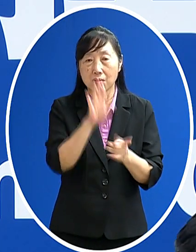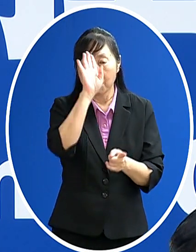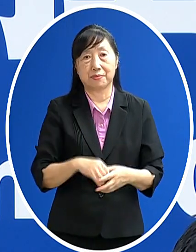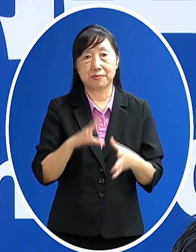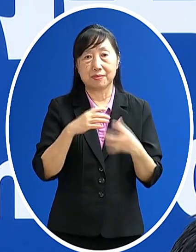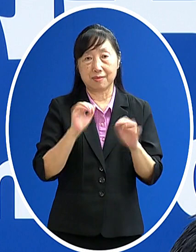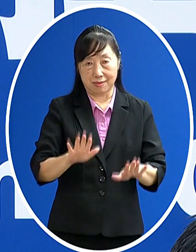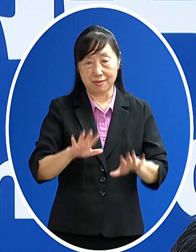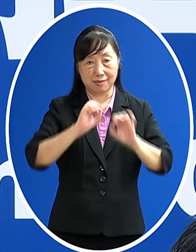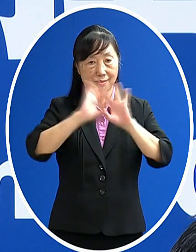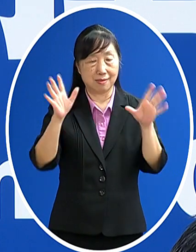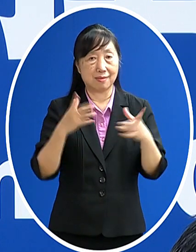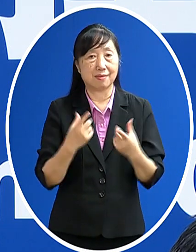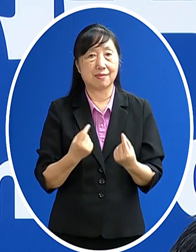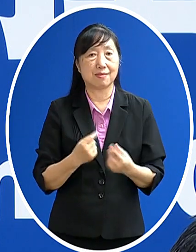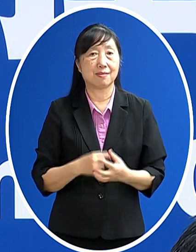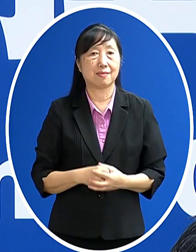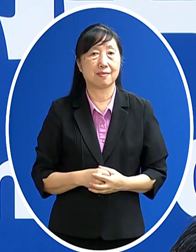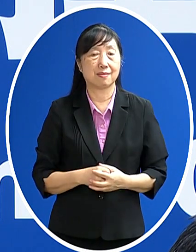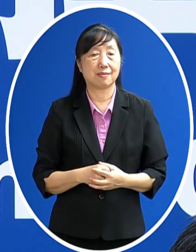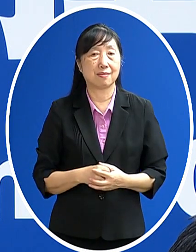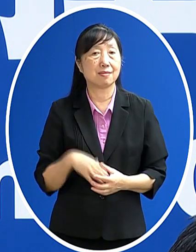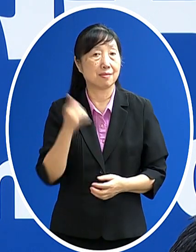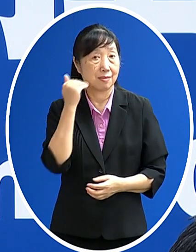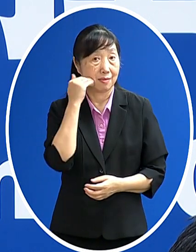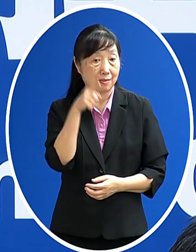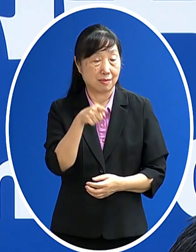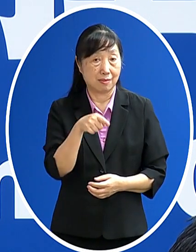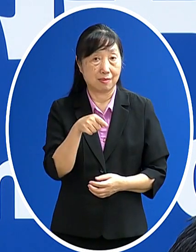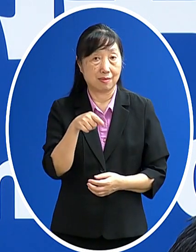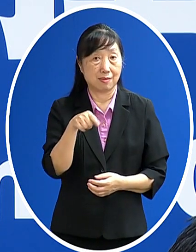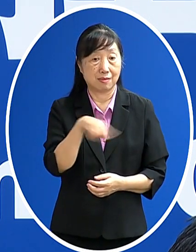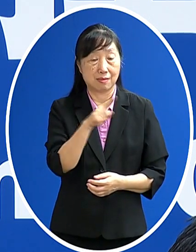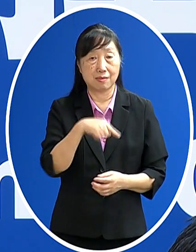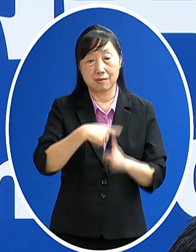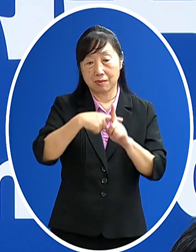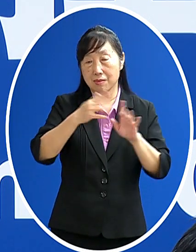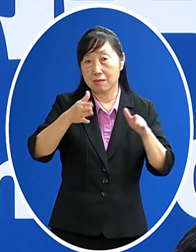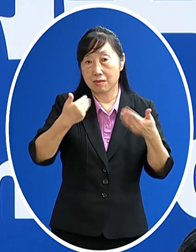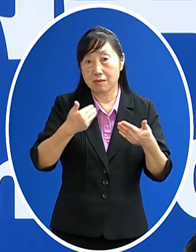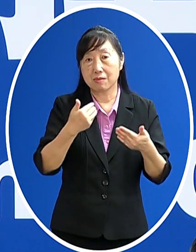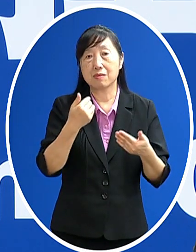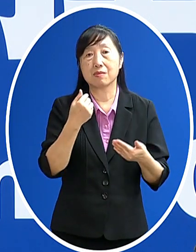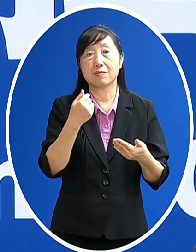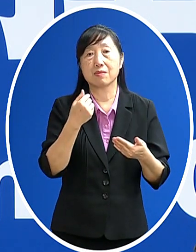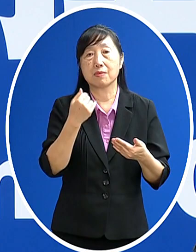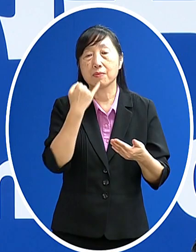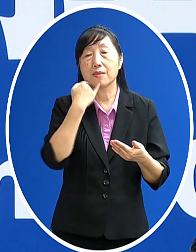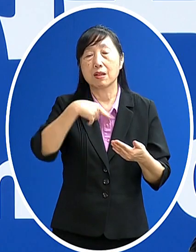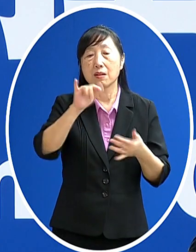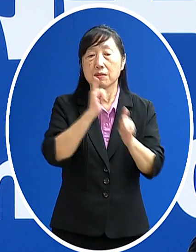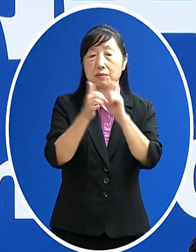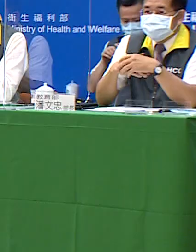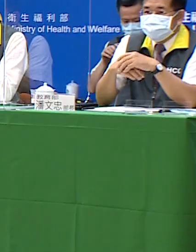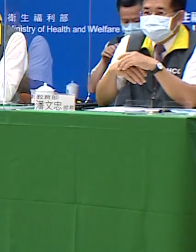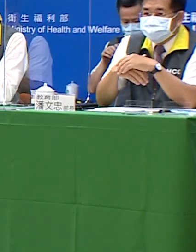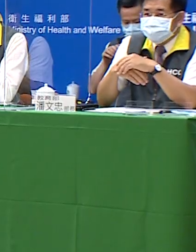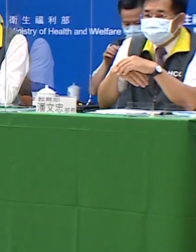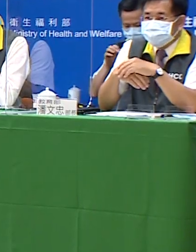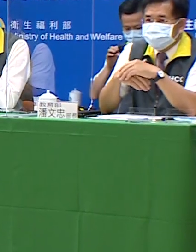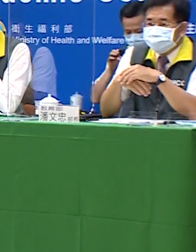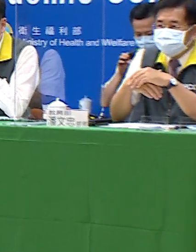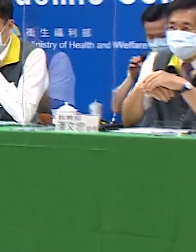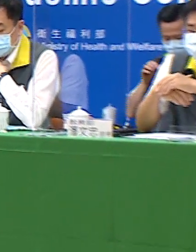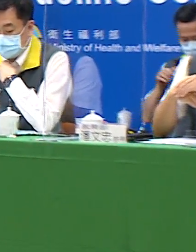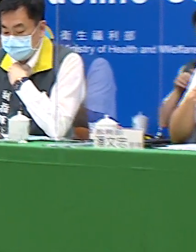业性。呼吁如果说有一些比较轻症的可以到我们的社区筛检站。 但陈